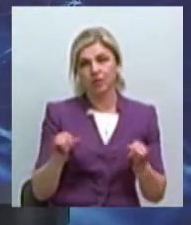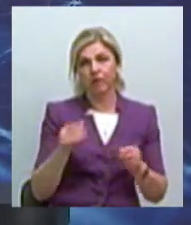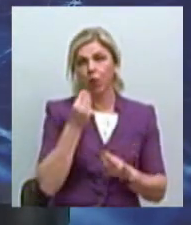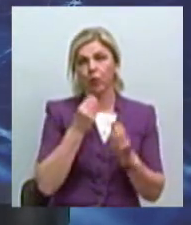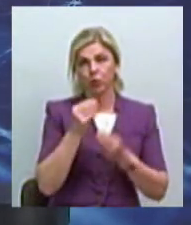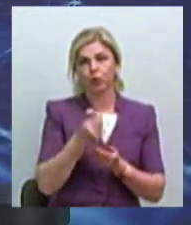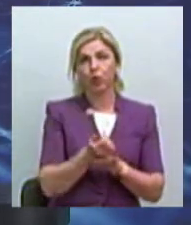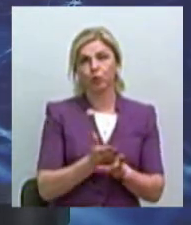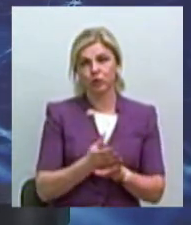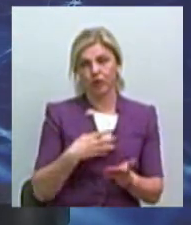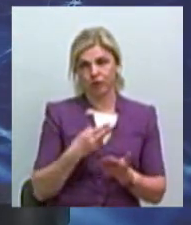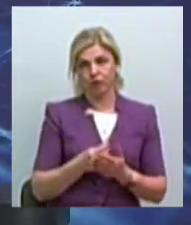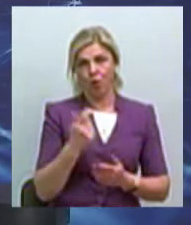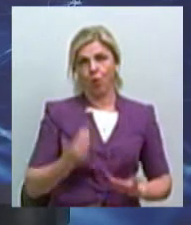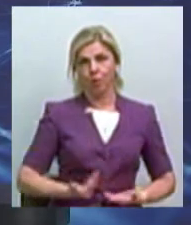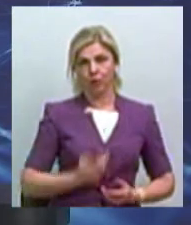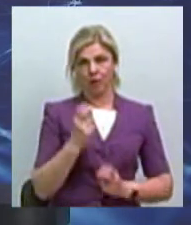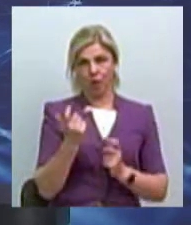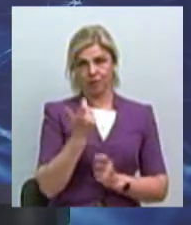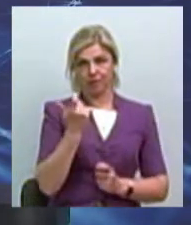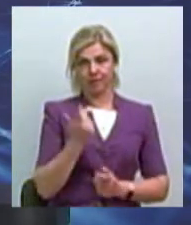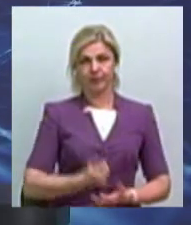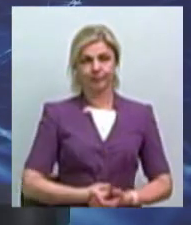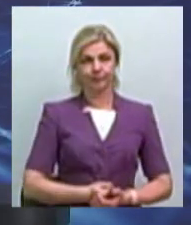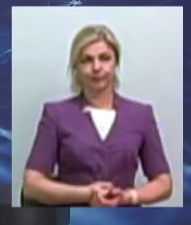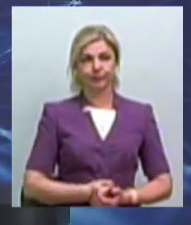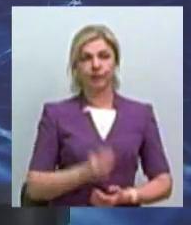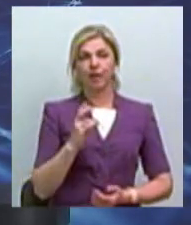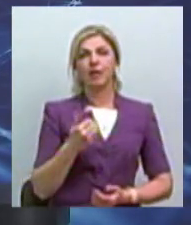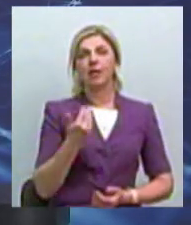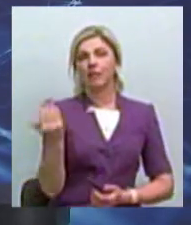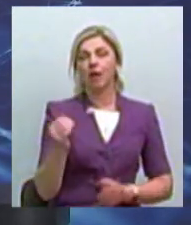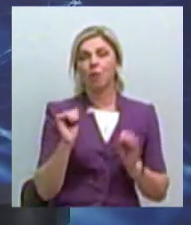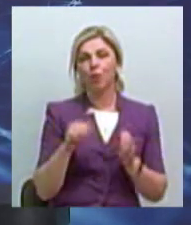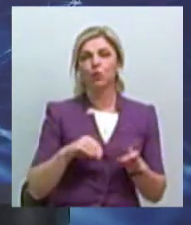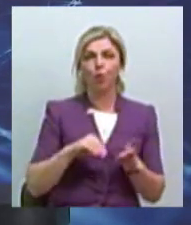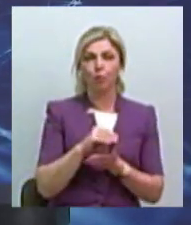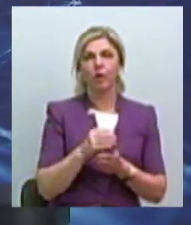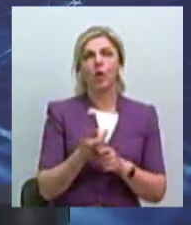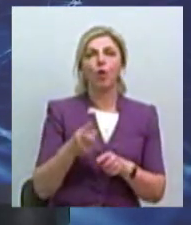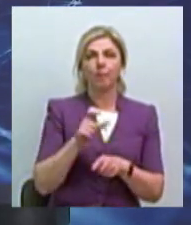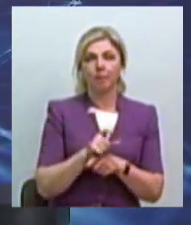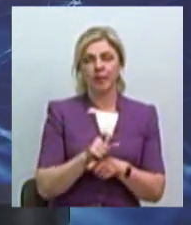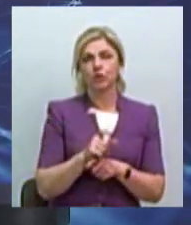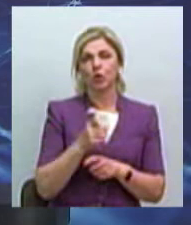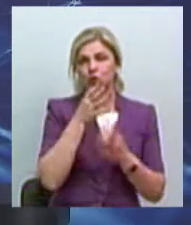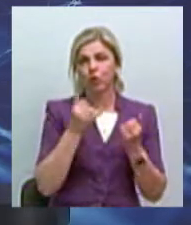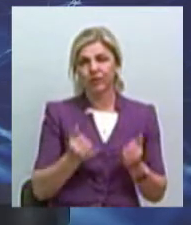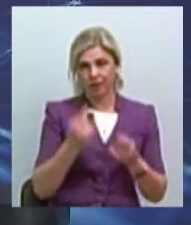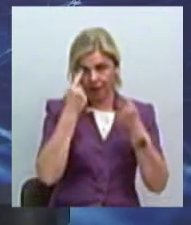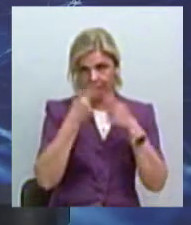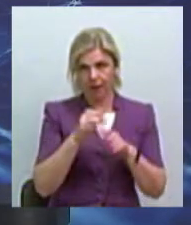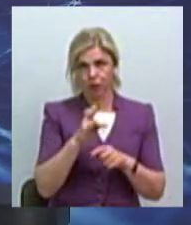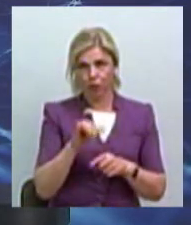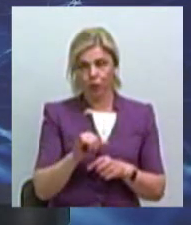послуги свого комунального господарства. На них вони зможуть закупити більш сучасну техніку. Ну, так. До речі, там вони